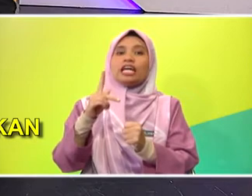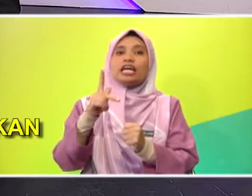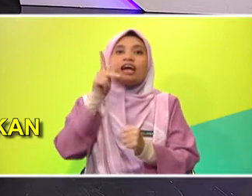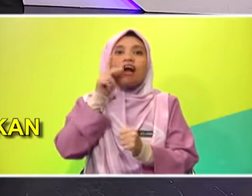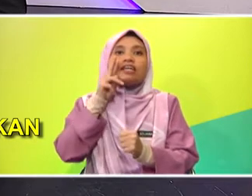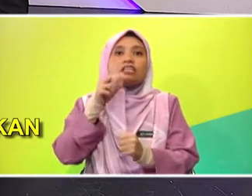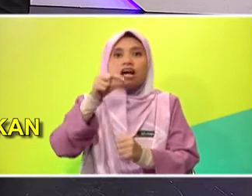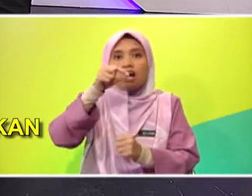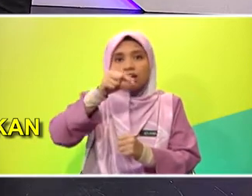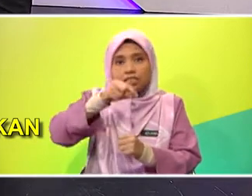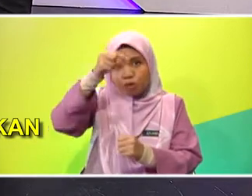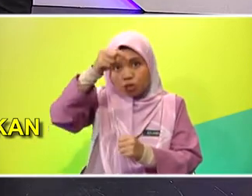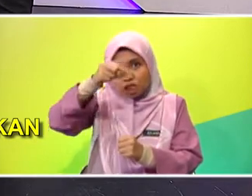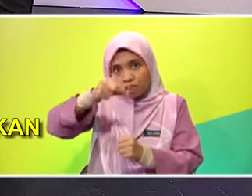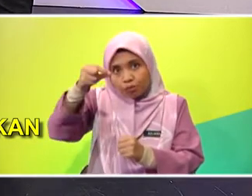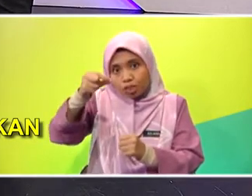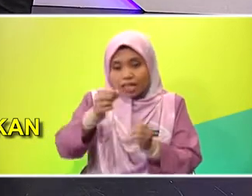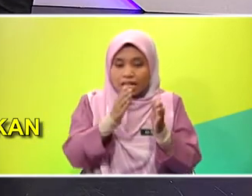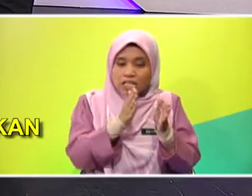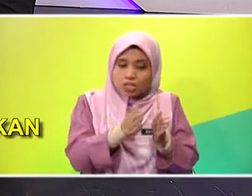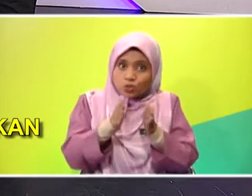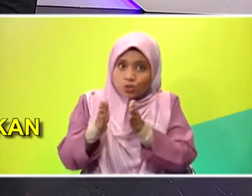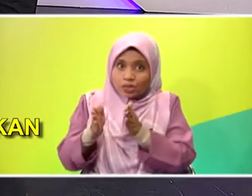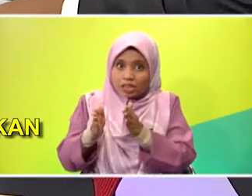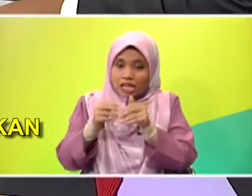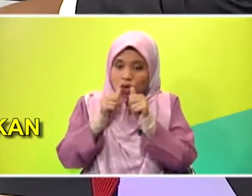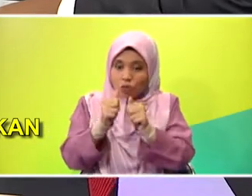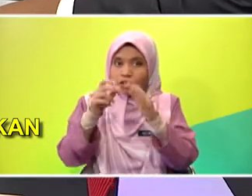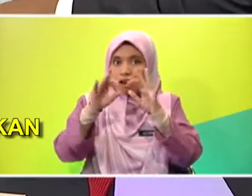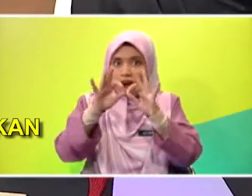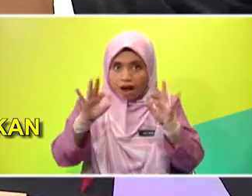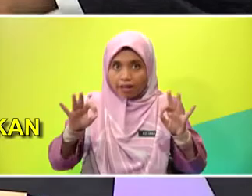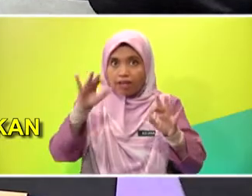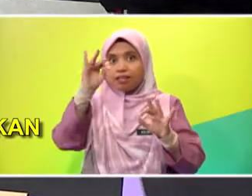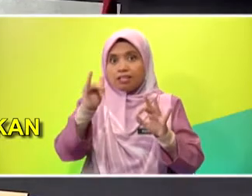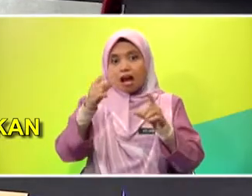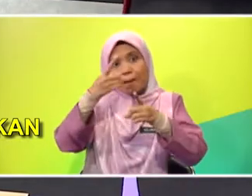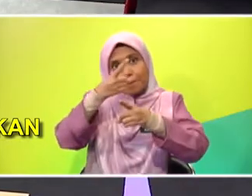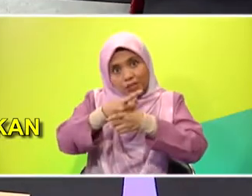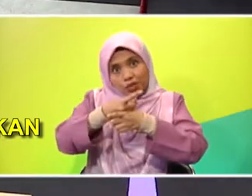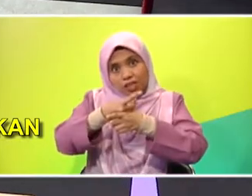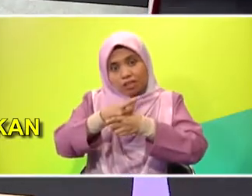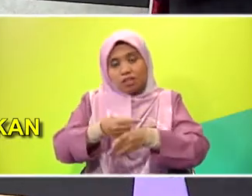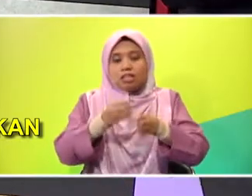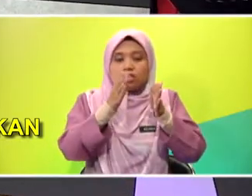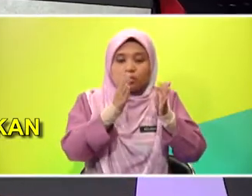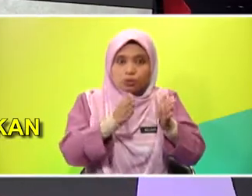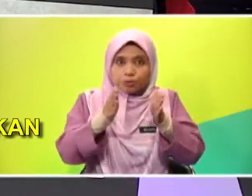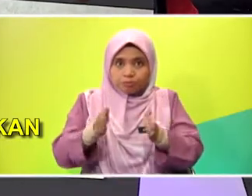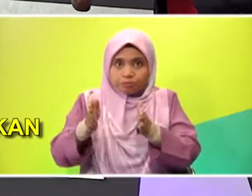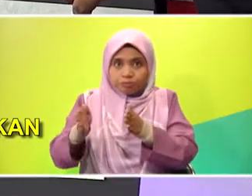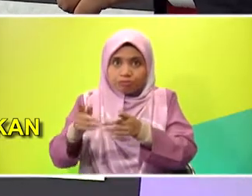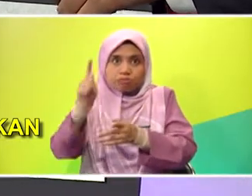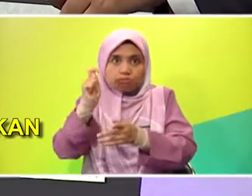amin amin kini cabut karena Oke kita amin amin amin